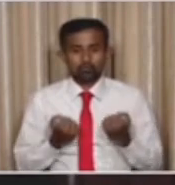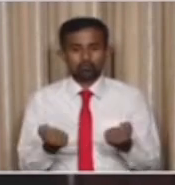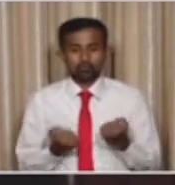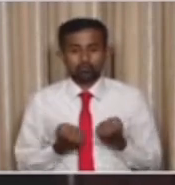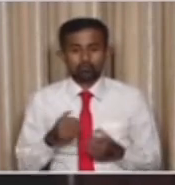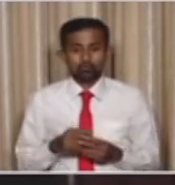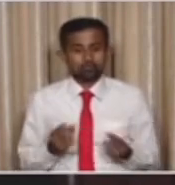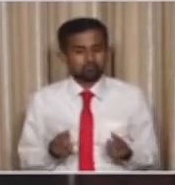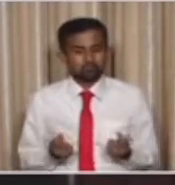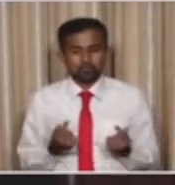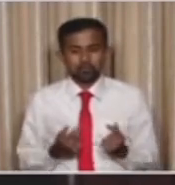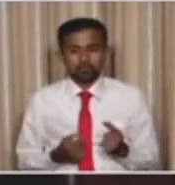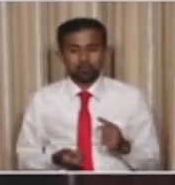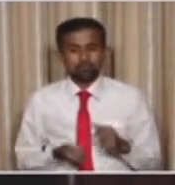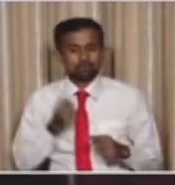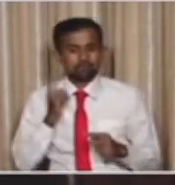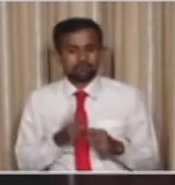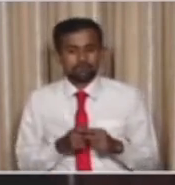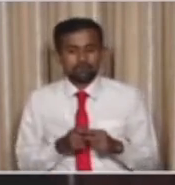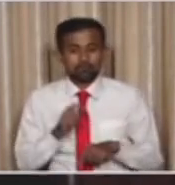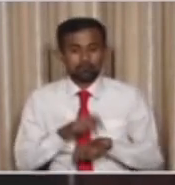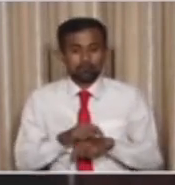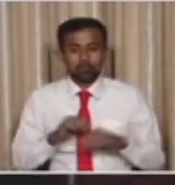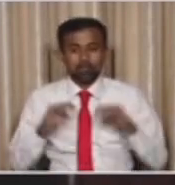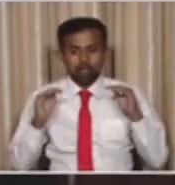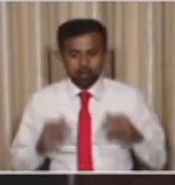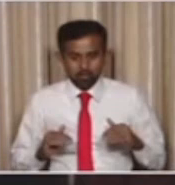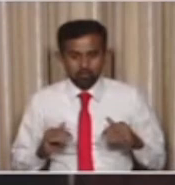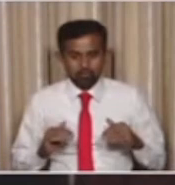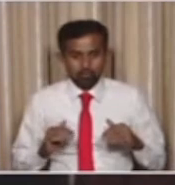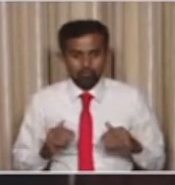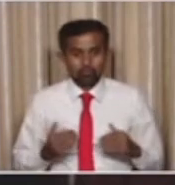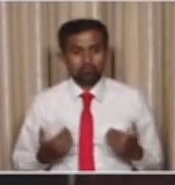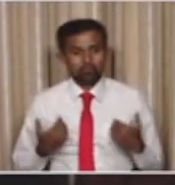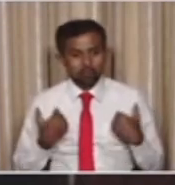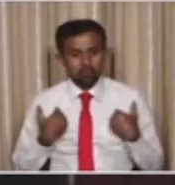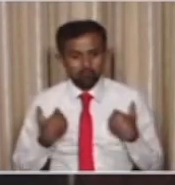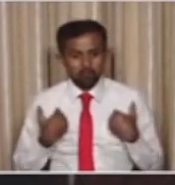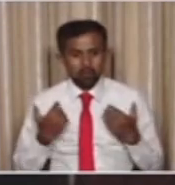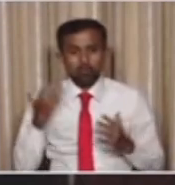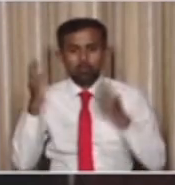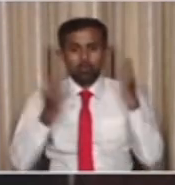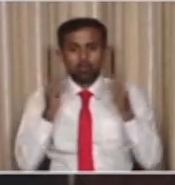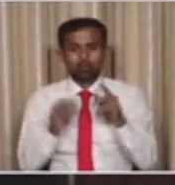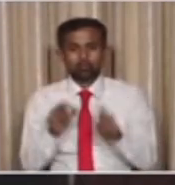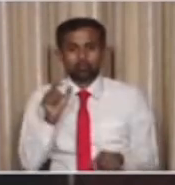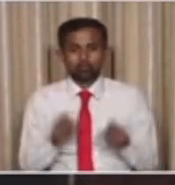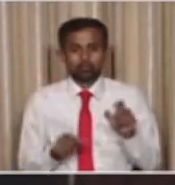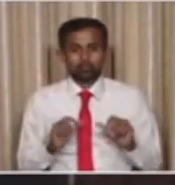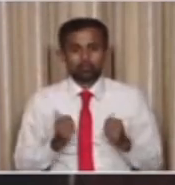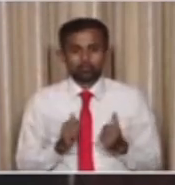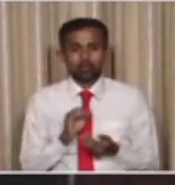තුල වේගය උපරිම වේගයකින් කාලය කලමනාකරණය කර ගැනීම දැඩි වෙහෙසක ලෝකයේ මිනිස්සු ජීවත් වෙලා